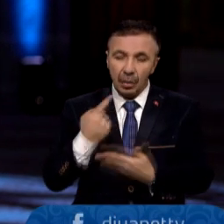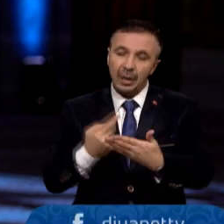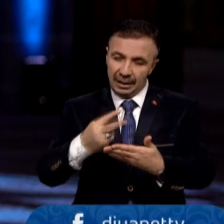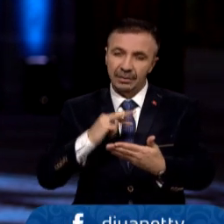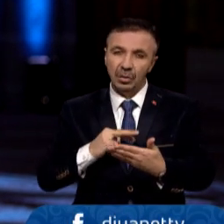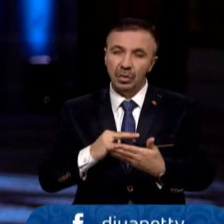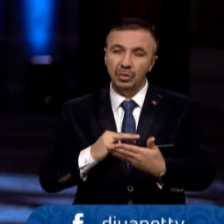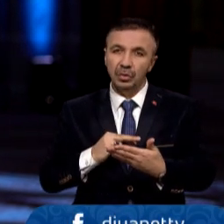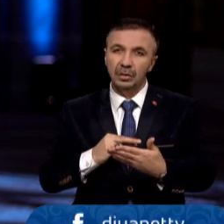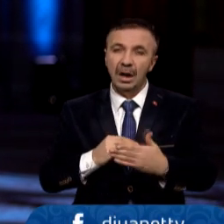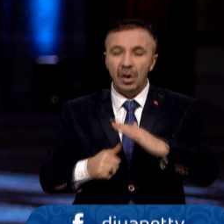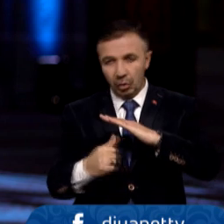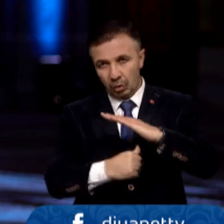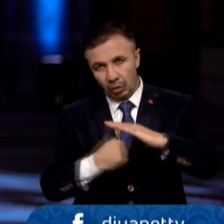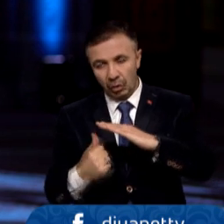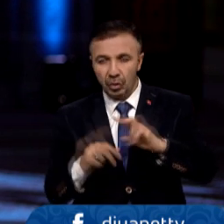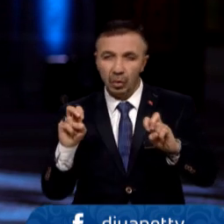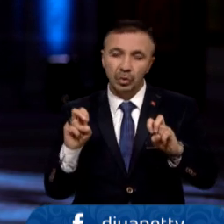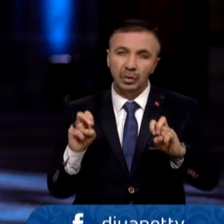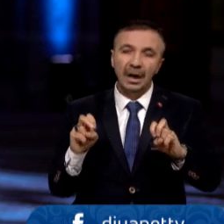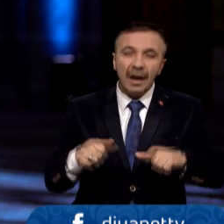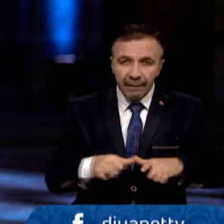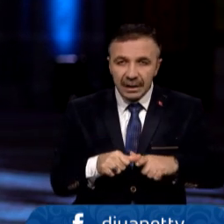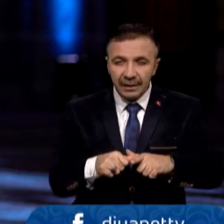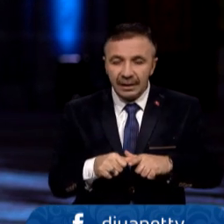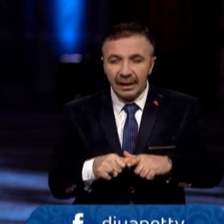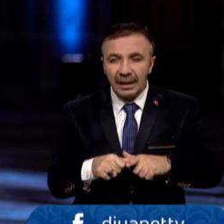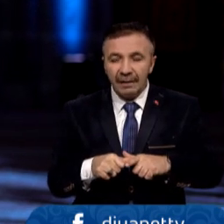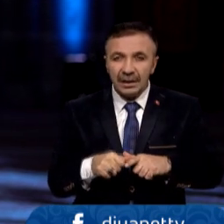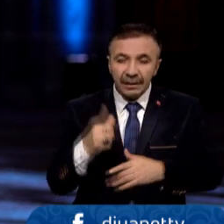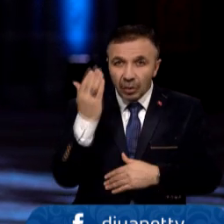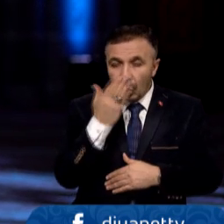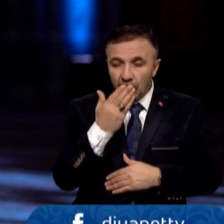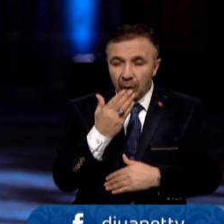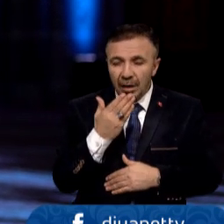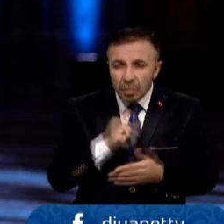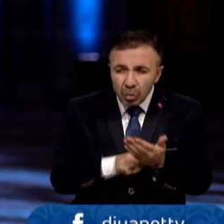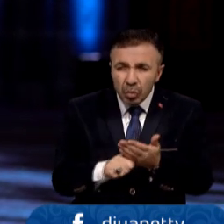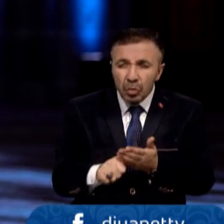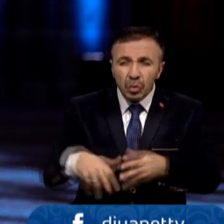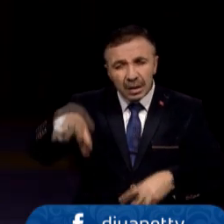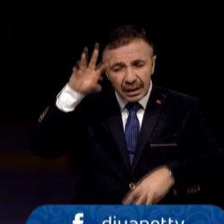tefsirde a kayıtta sosyolojide felsefede yani ilahiyatlarda okutulan bütün bilim dallarında